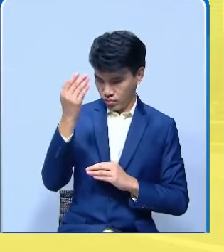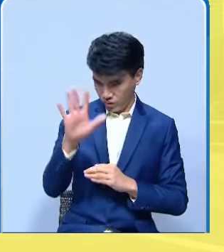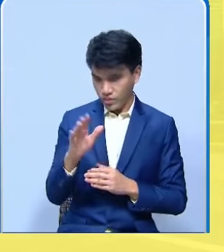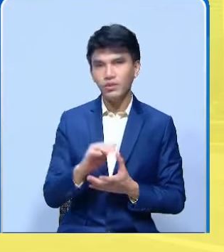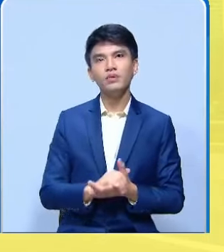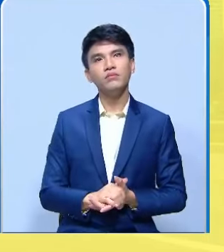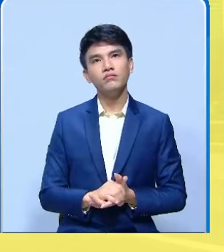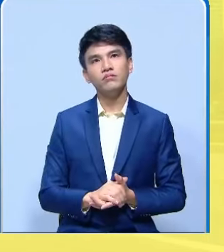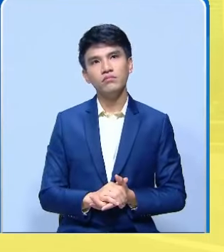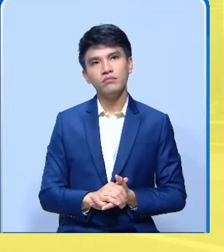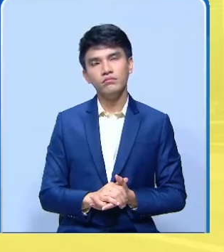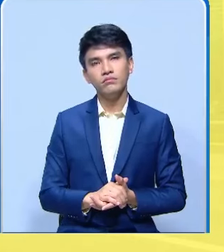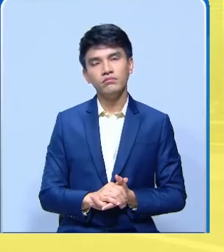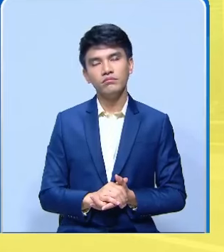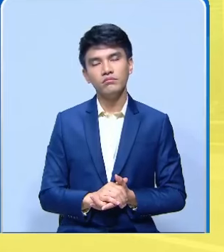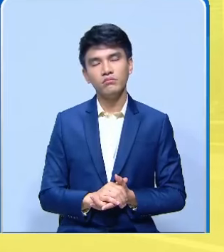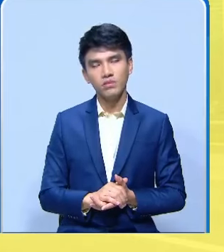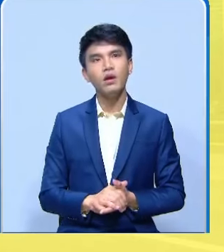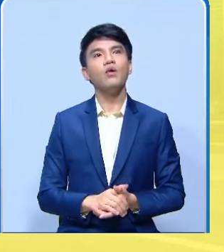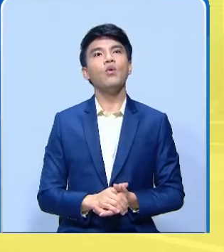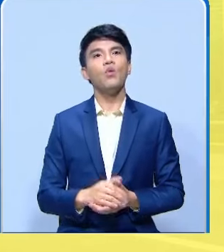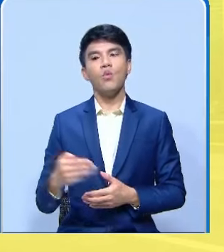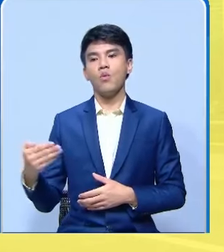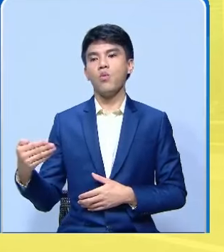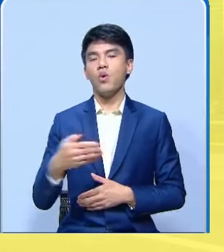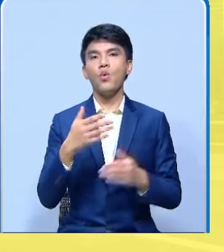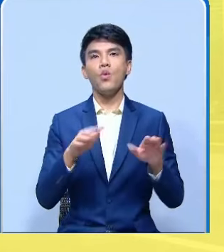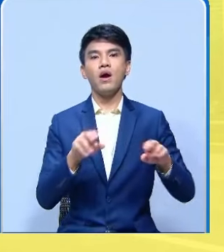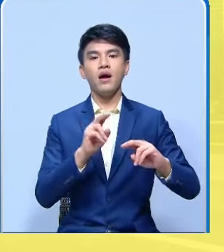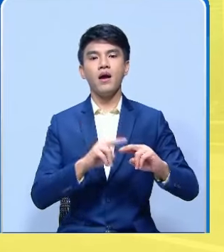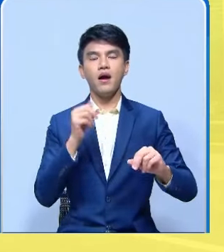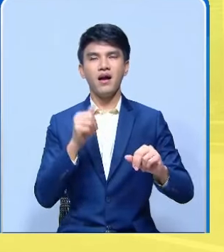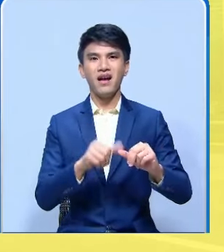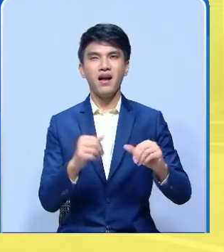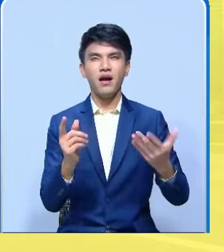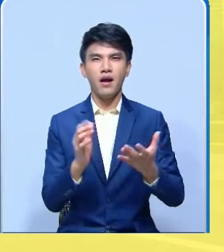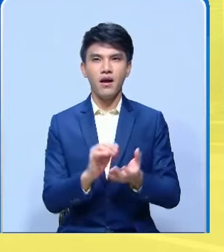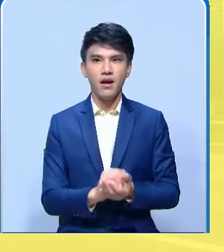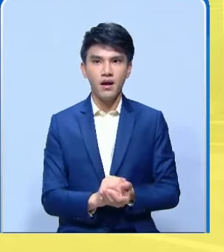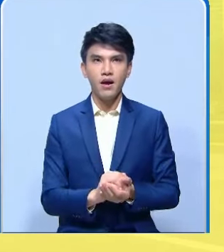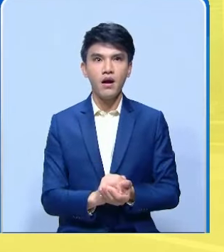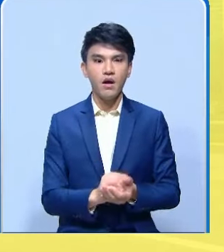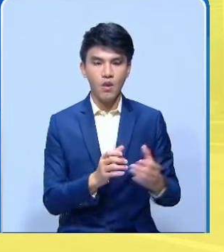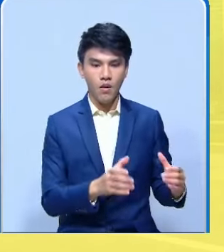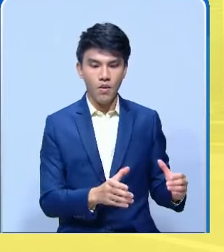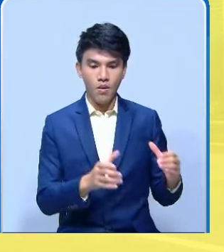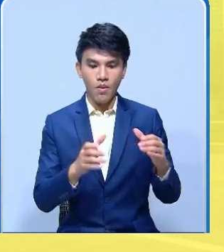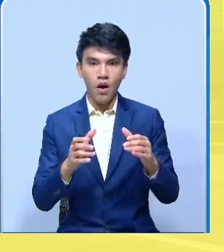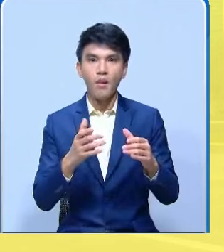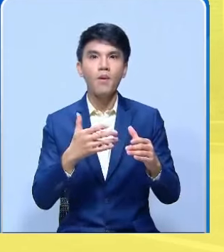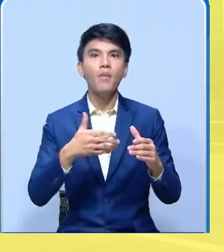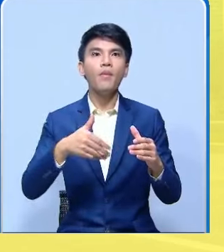าในปั๊มก๊าซครับขี่รถพุ่งไปเลยแล้วเด็กปั๊มก็นั่งอยู่ด้วยนะแล้วจังหวะนี้ก็เนี่ยยกเอาถังผ้าป่าไปเล